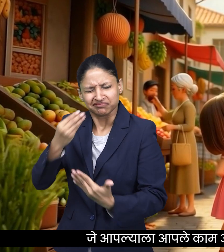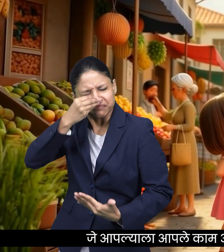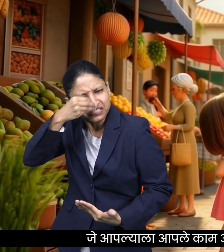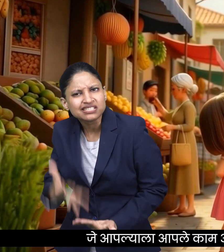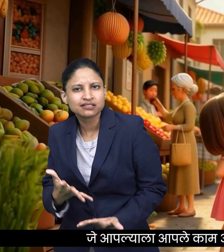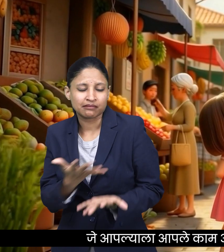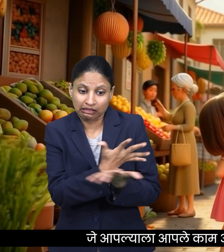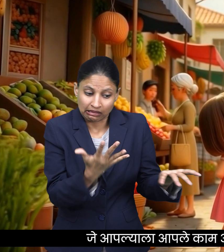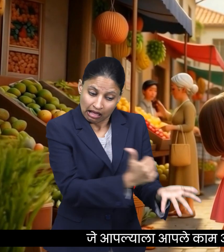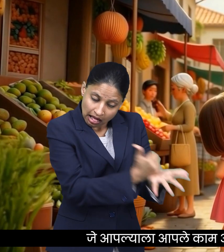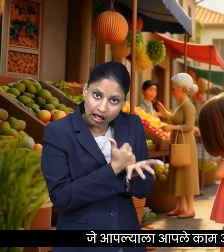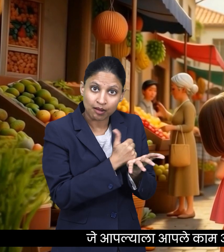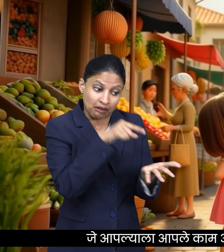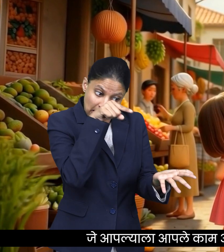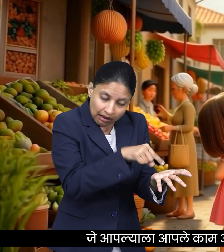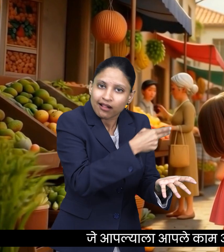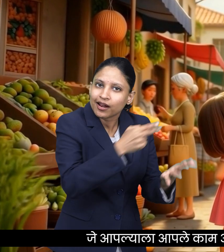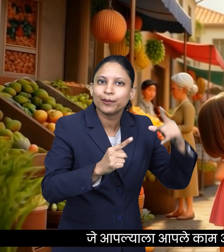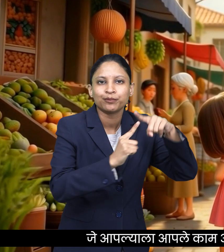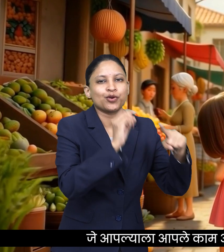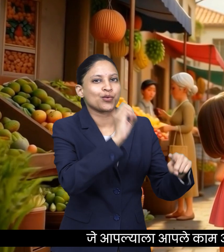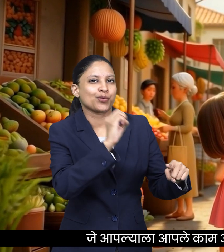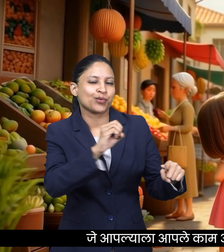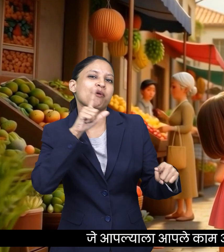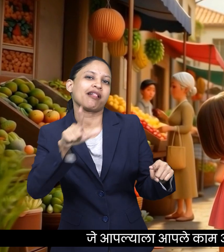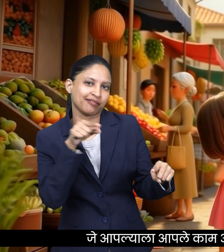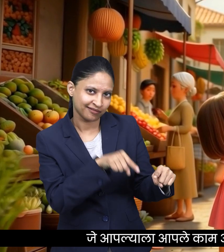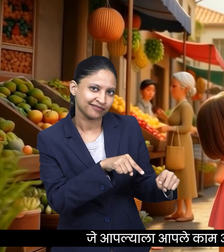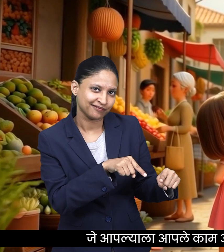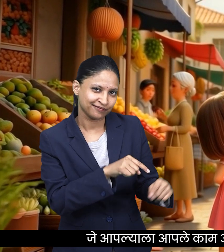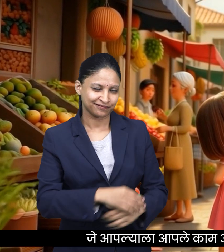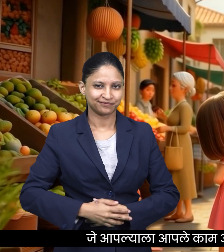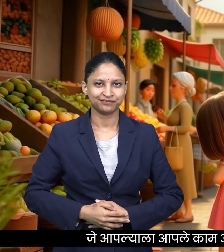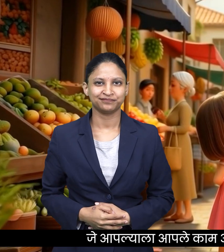काहीतरी जे आपल्याला आपले काम अधिक सहजपणे करण्यास मदत करते.